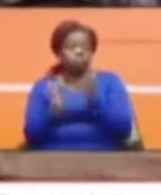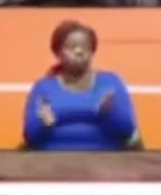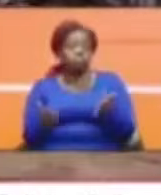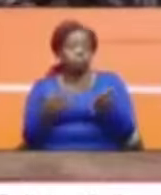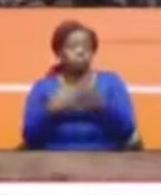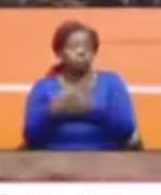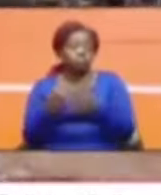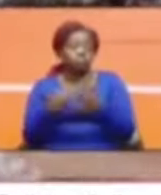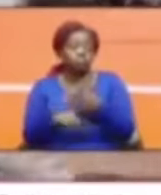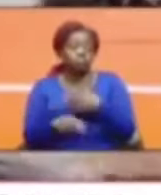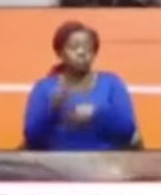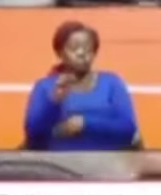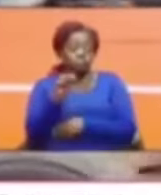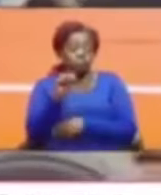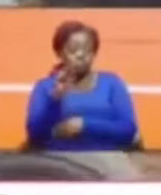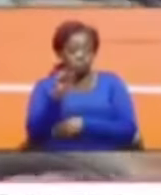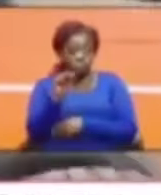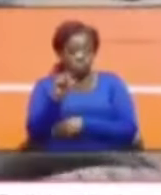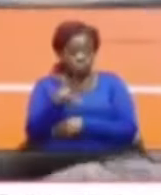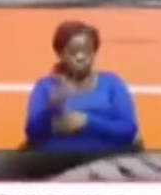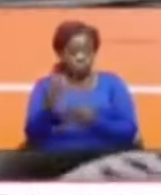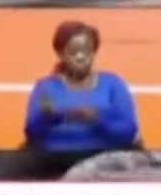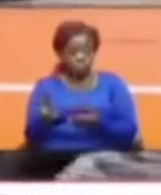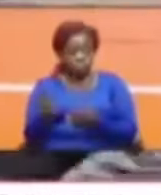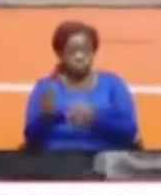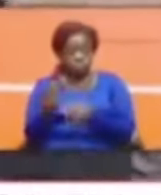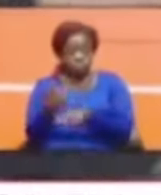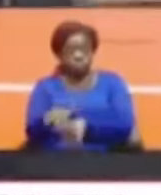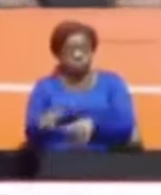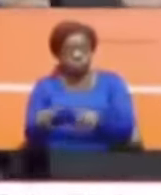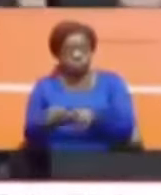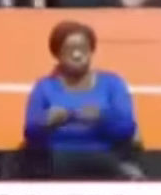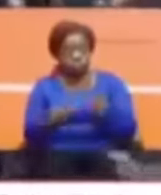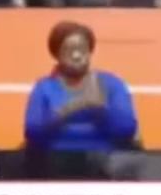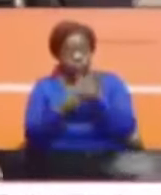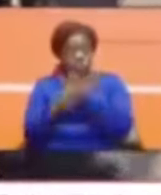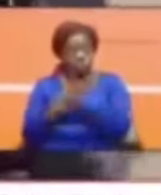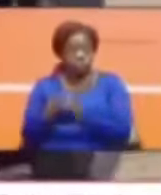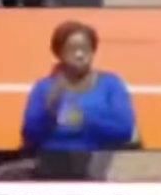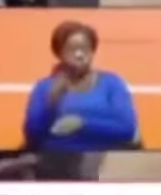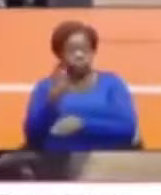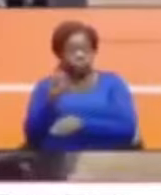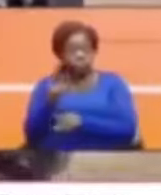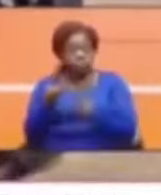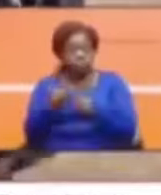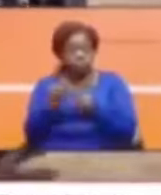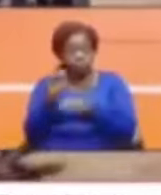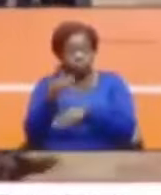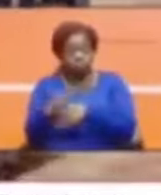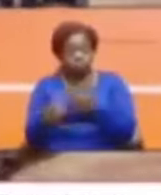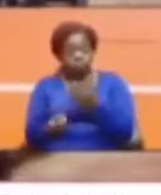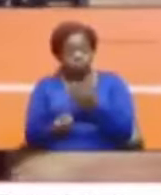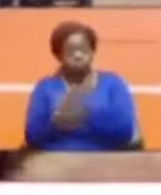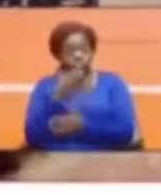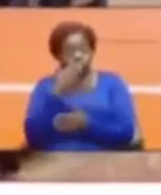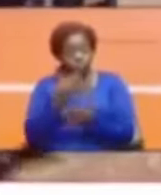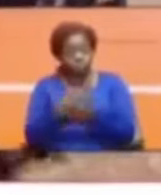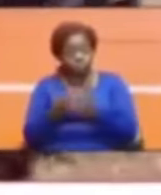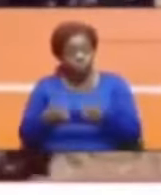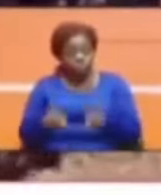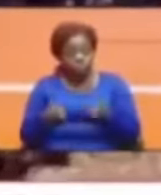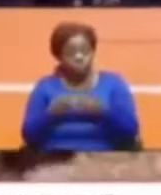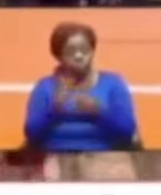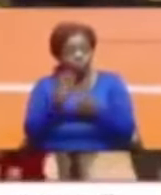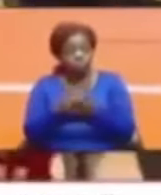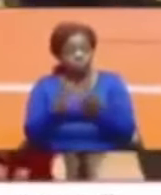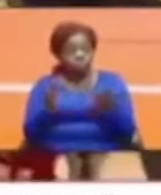kyuma ekiyitibwa Not Hill Planter kye bagenda okusaba okulola ekololo, nga kino kisiga mu ngeri ey'omulembe ate nga kikuuma